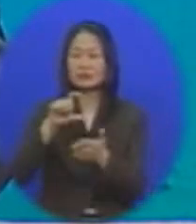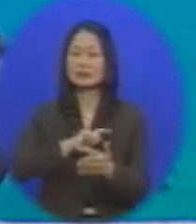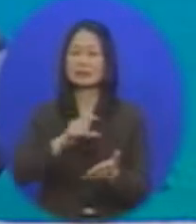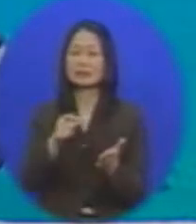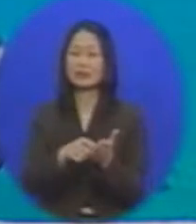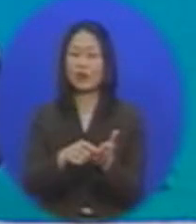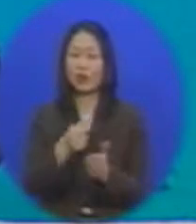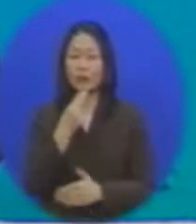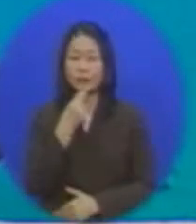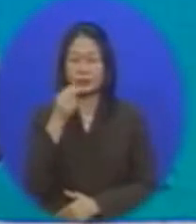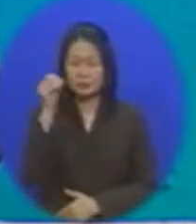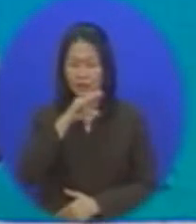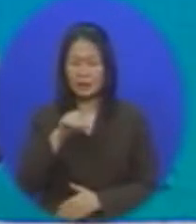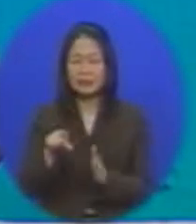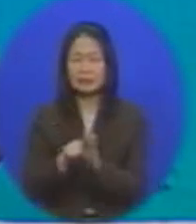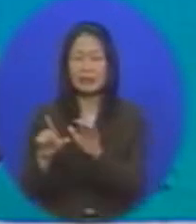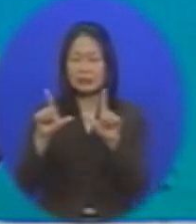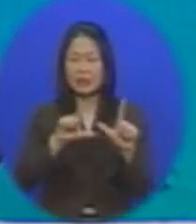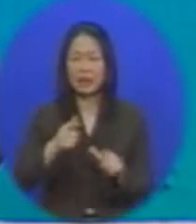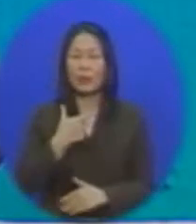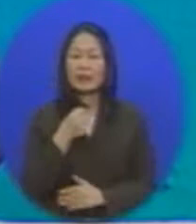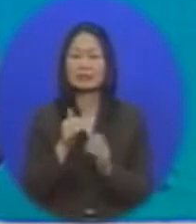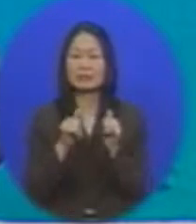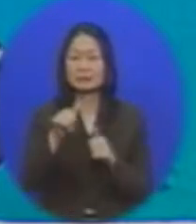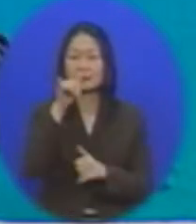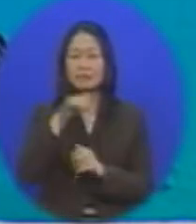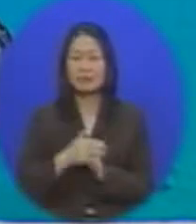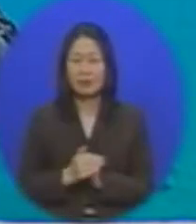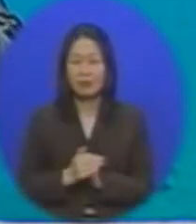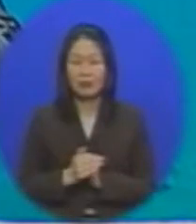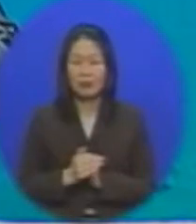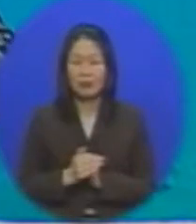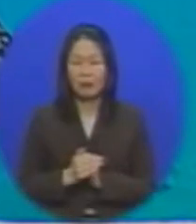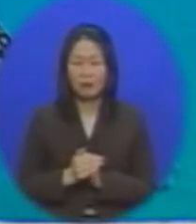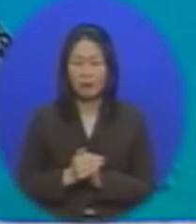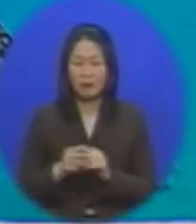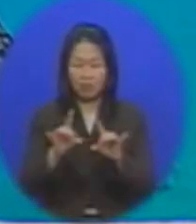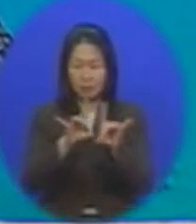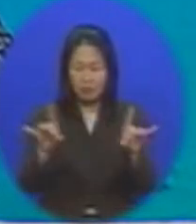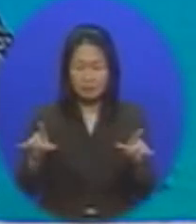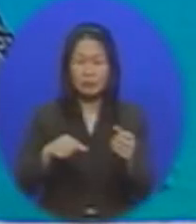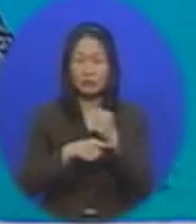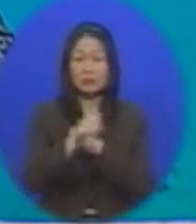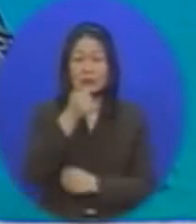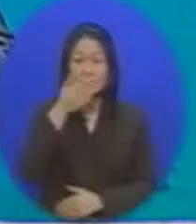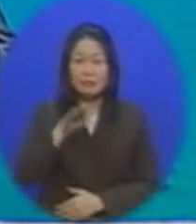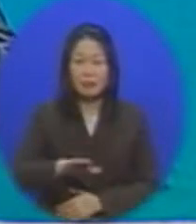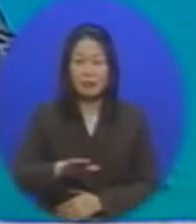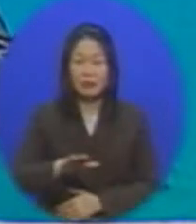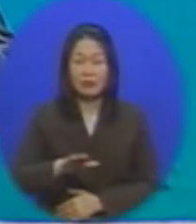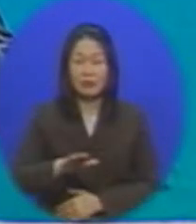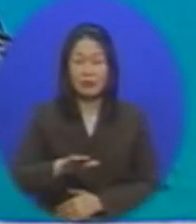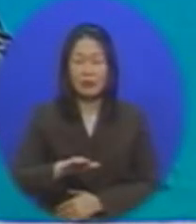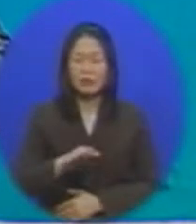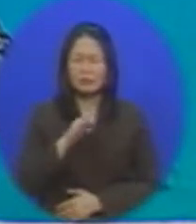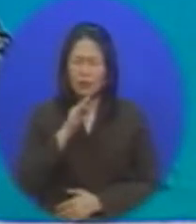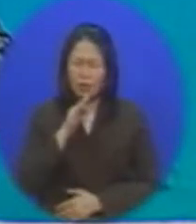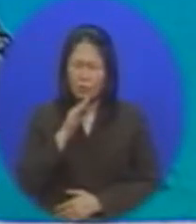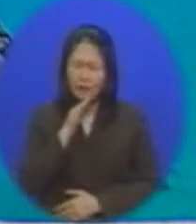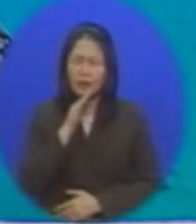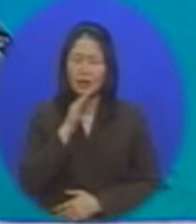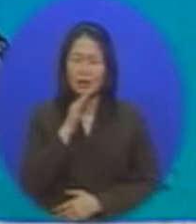그렇게 신앙생활 하려고 하는 분들이 있습니다 나름대로 다 이유가 있지만 정말